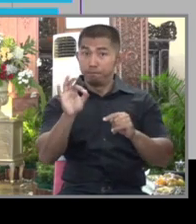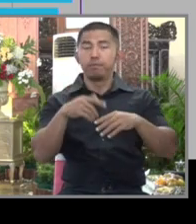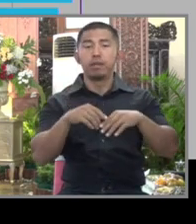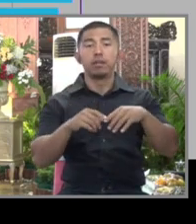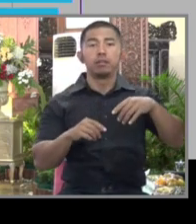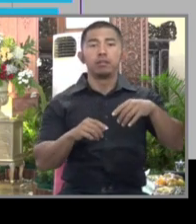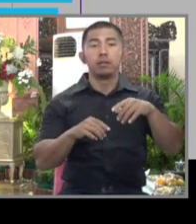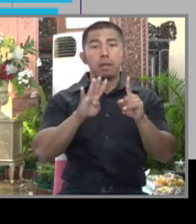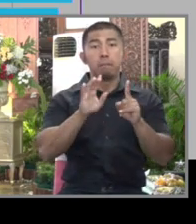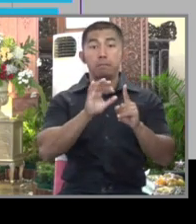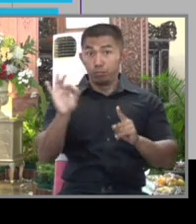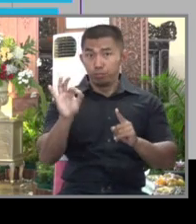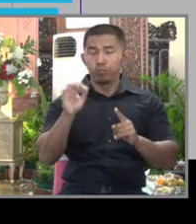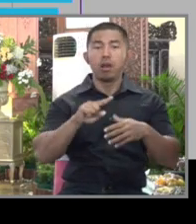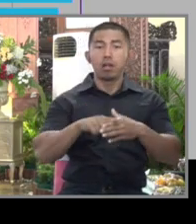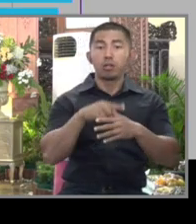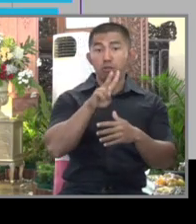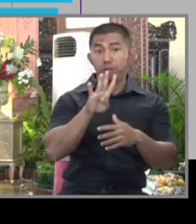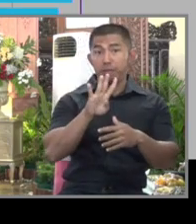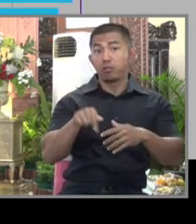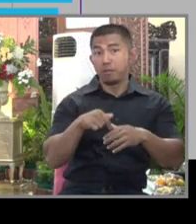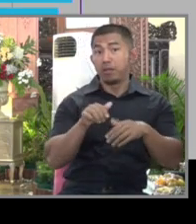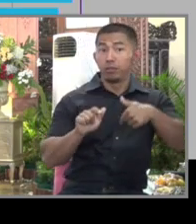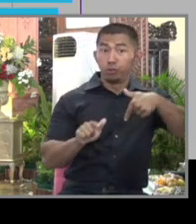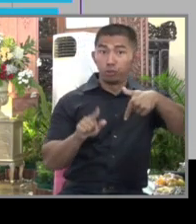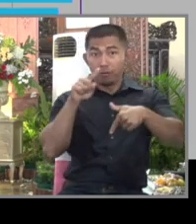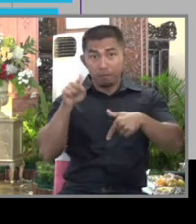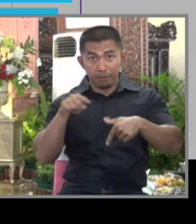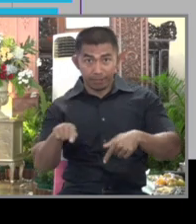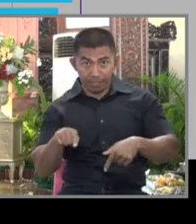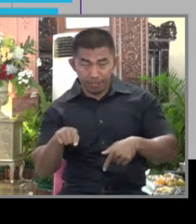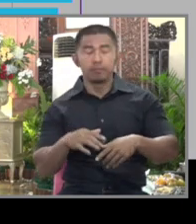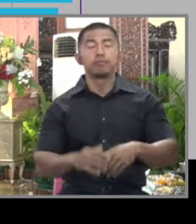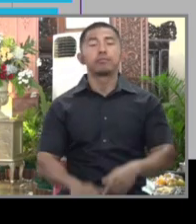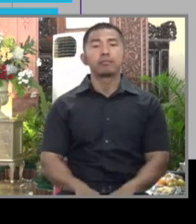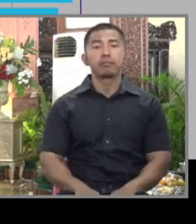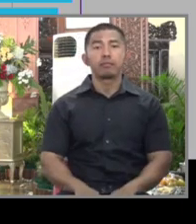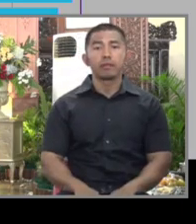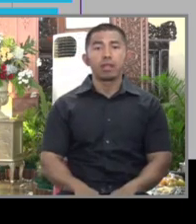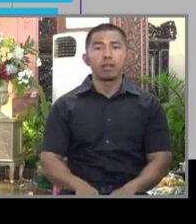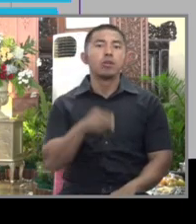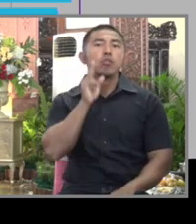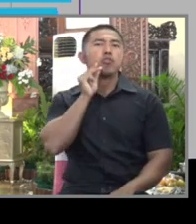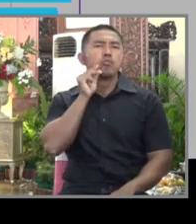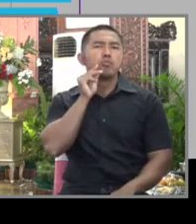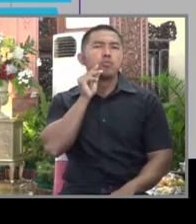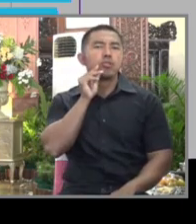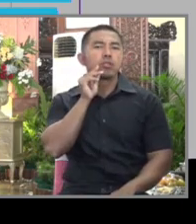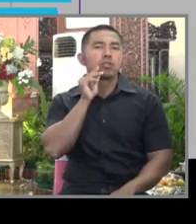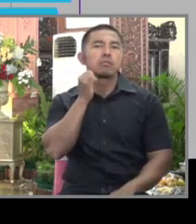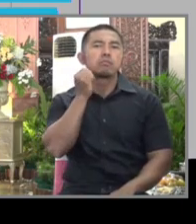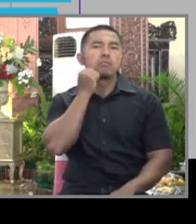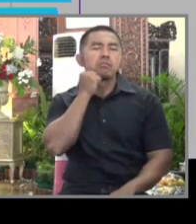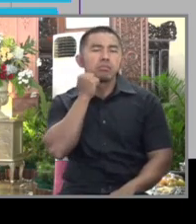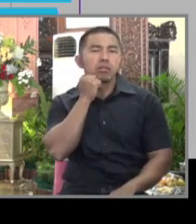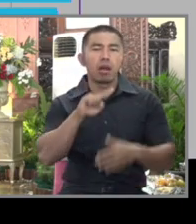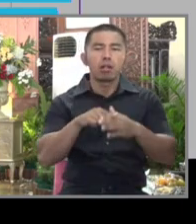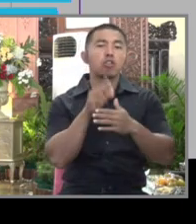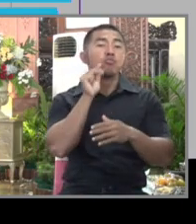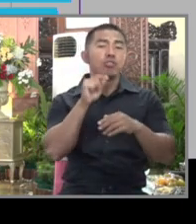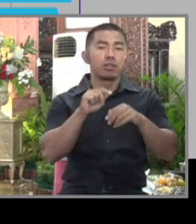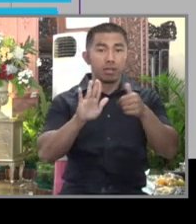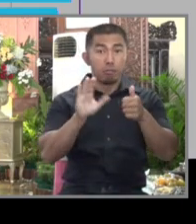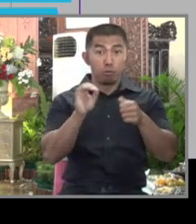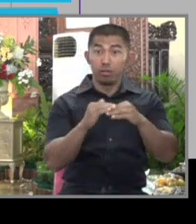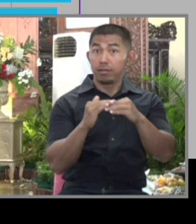310.708 jiwa atau 24,70%. Dan penduduk usia yang tidak produktif atau di atas 64 tahun ini